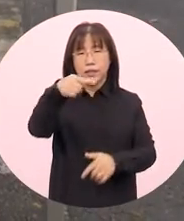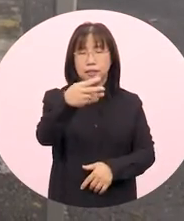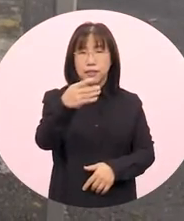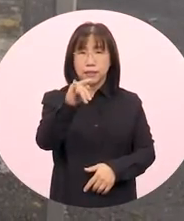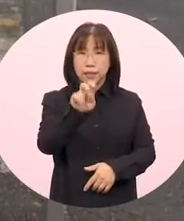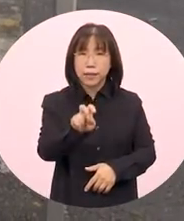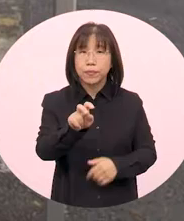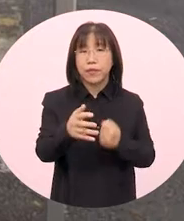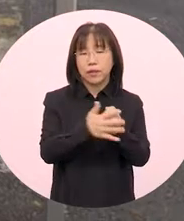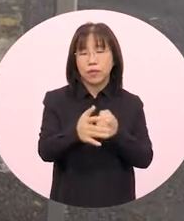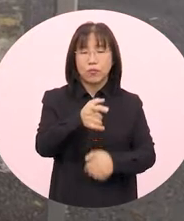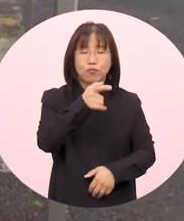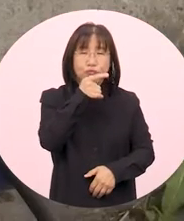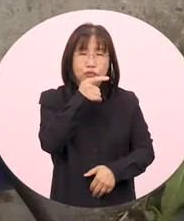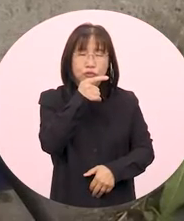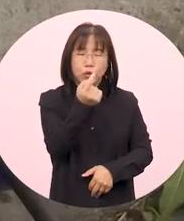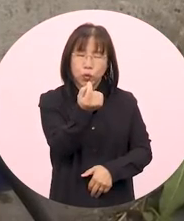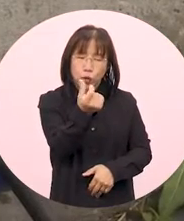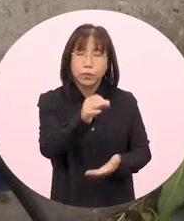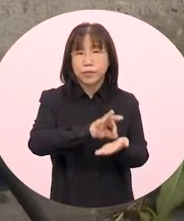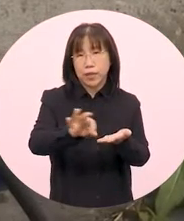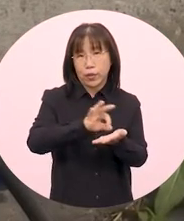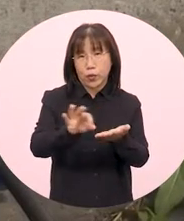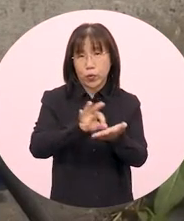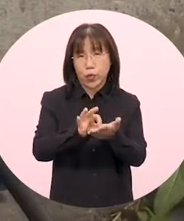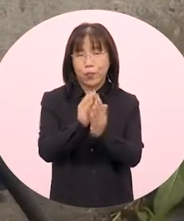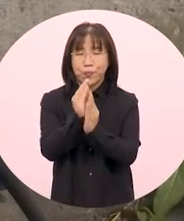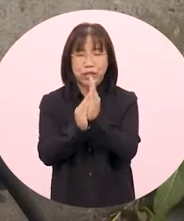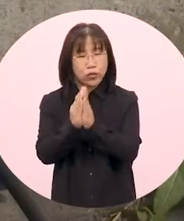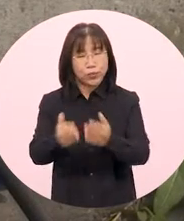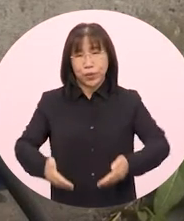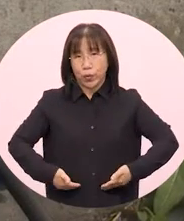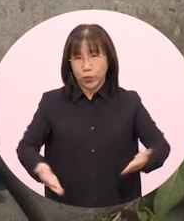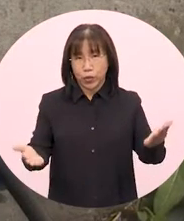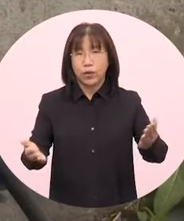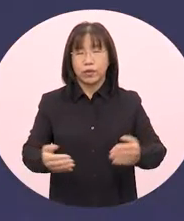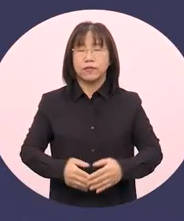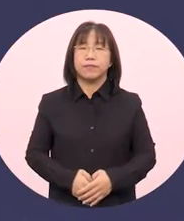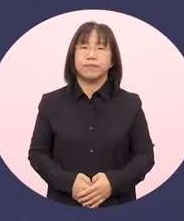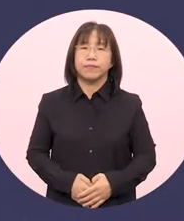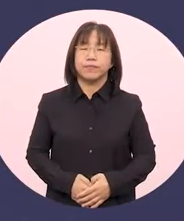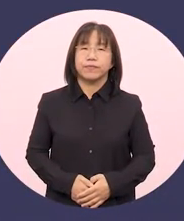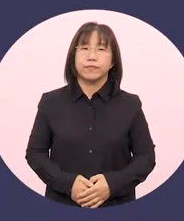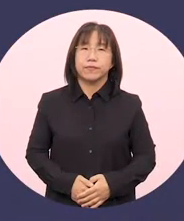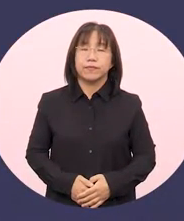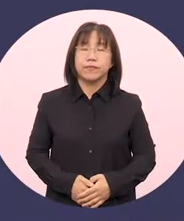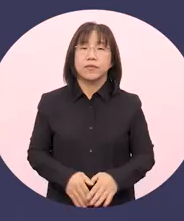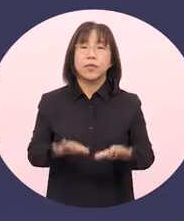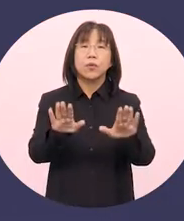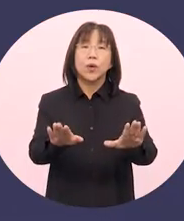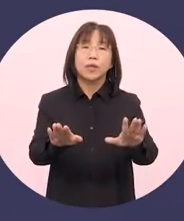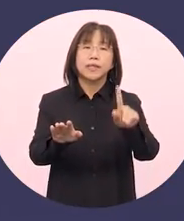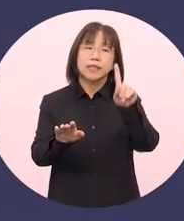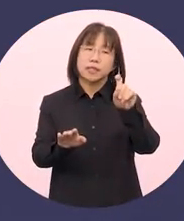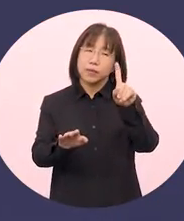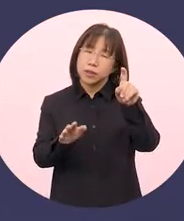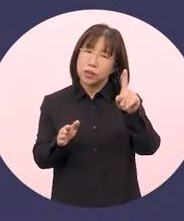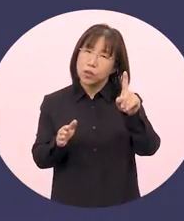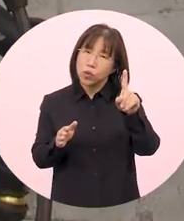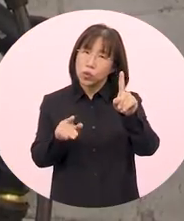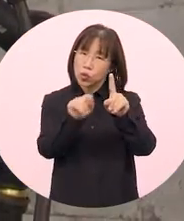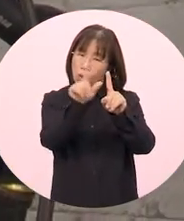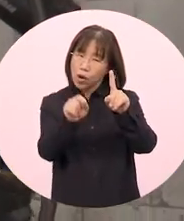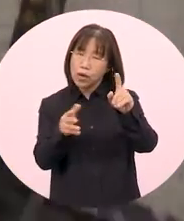세척기를 사용해 물 사용량이 적고 세제가 필요 없어 친환경적으로 환경 오염도 줄였습니다. 구는